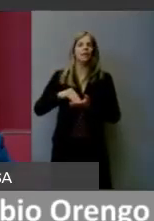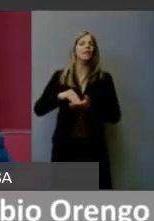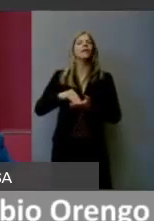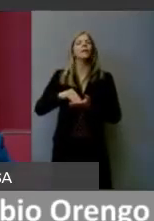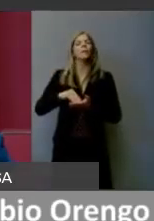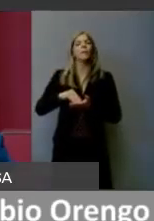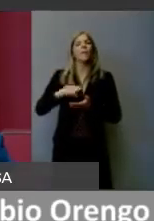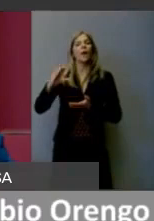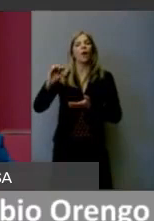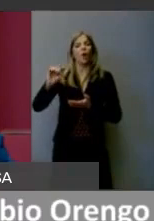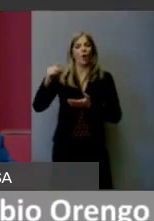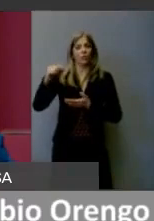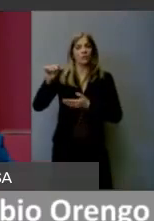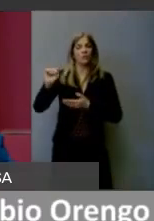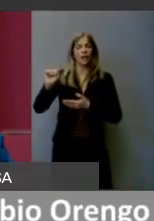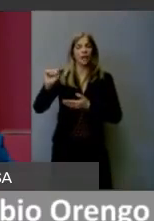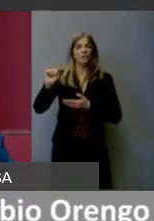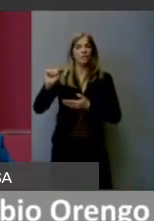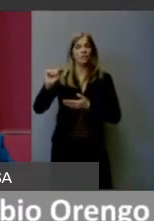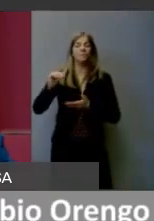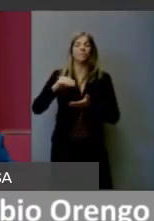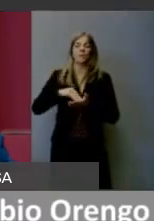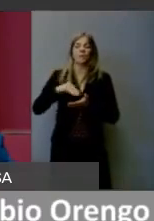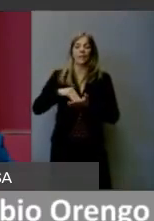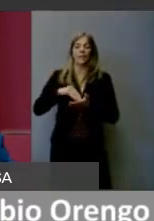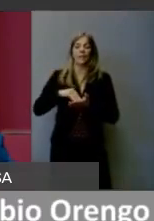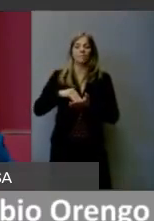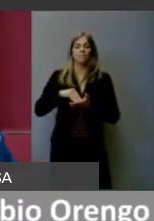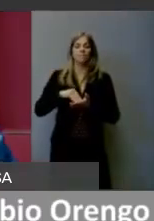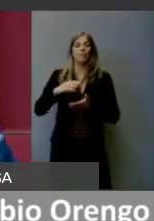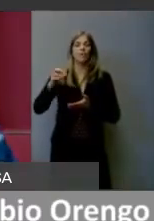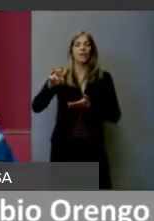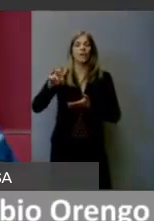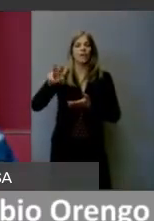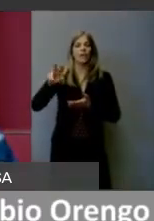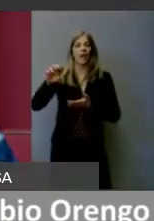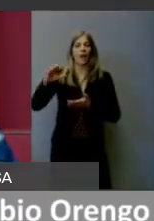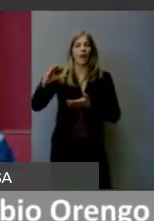buongiorno, Costa, presente, Crivello,